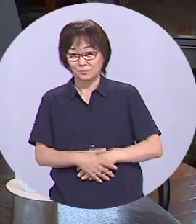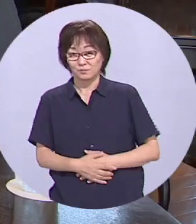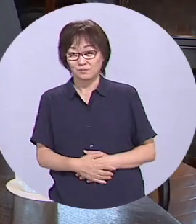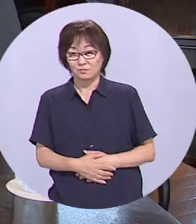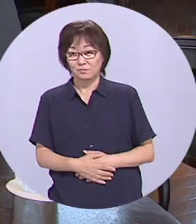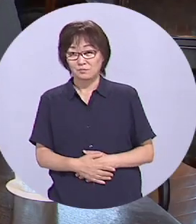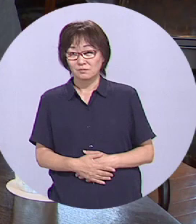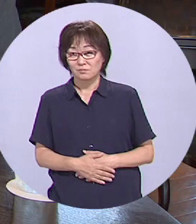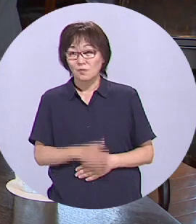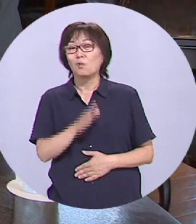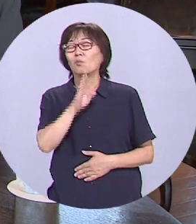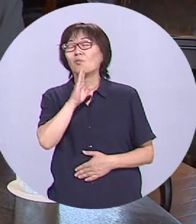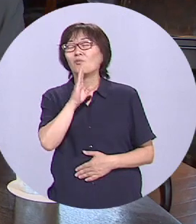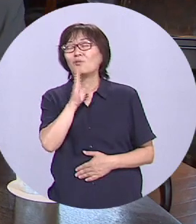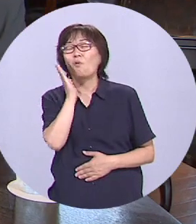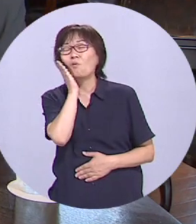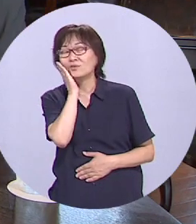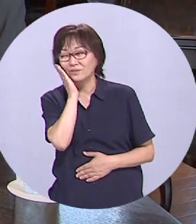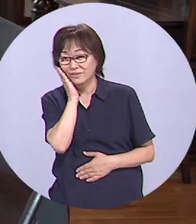これ本当に美味しいですよ。